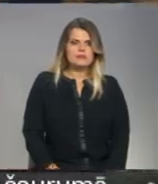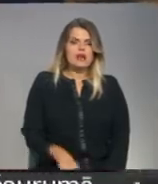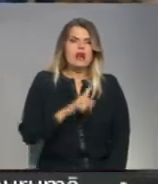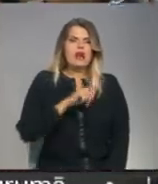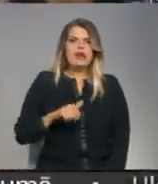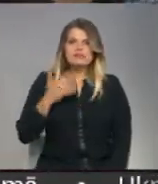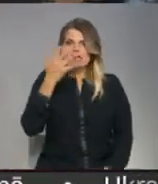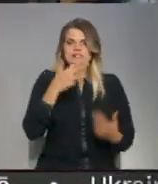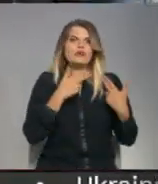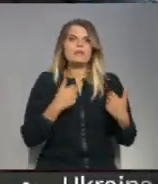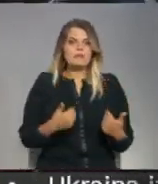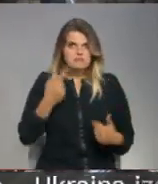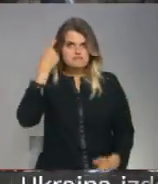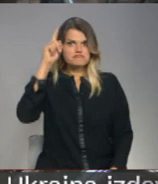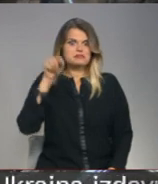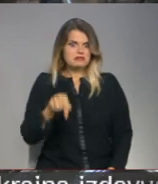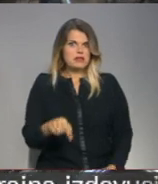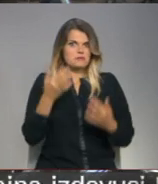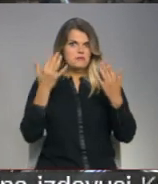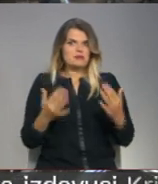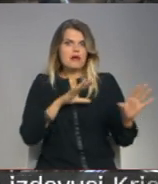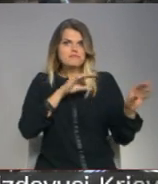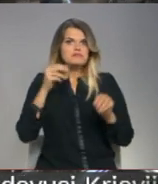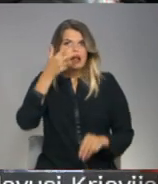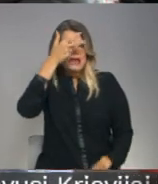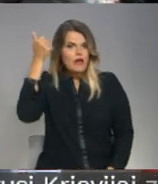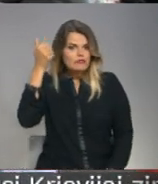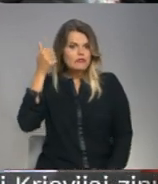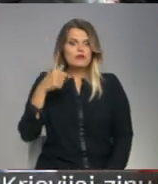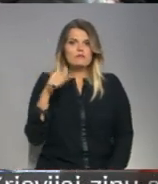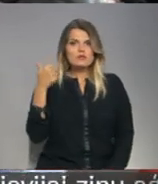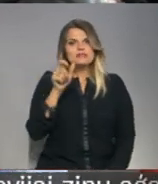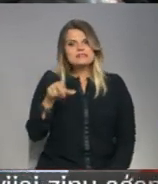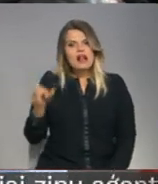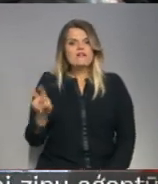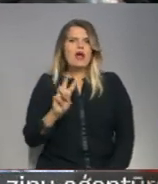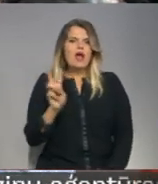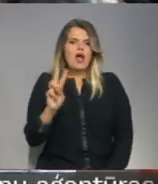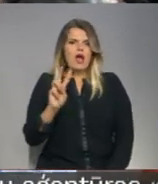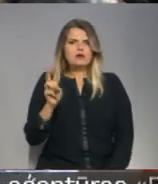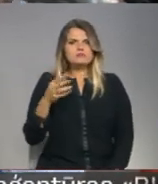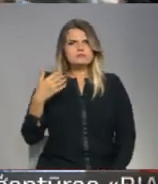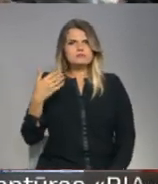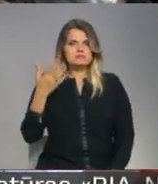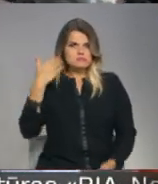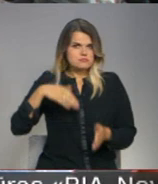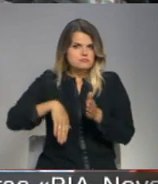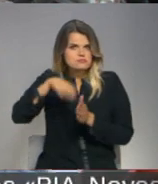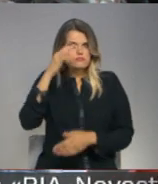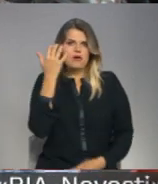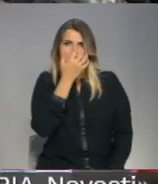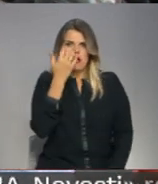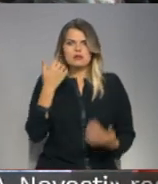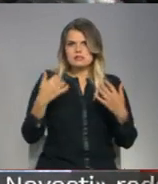Latvijas neredzīgo biedrība ideju par šādu braucienu aizguva Lietuvā. Ir cilvēki, kas ir kopš bērnības